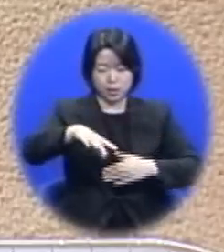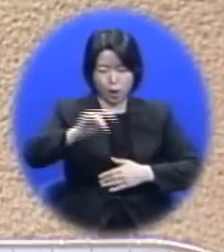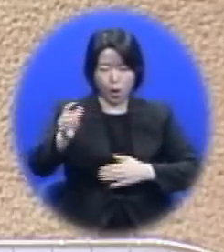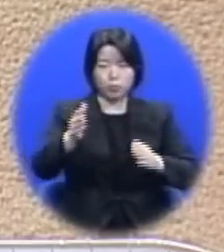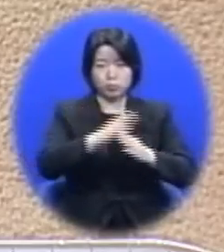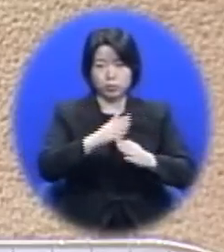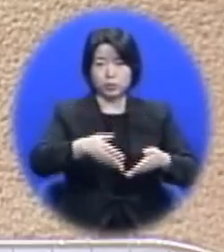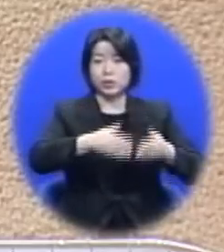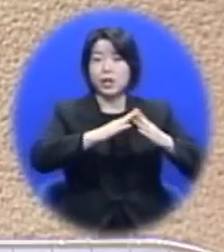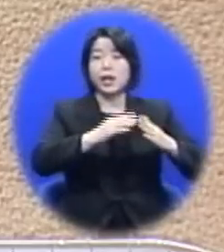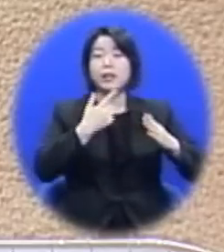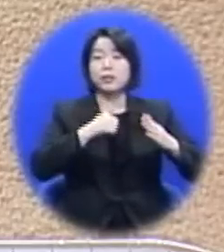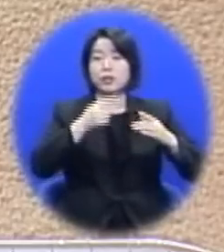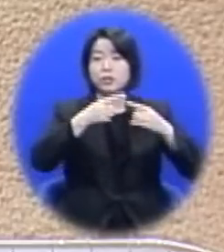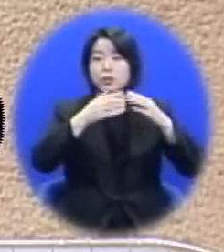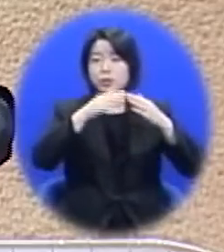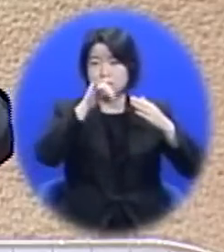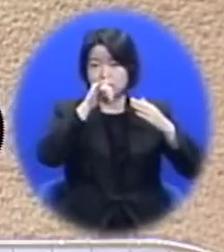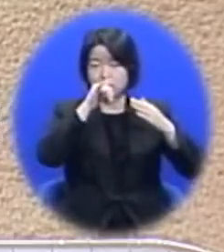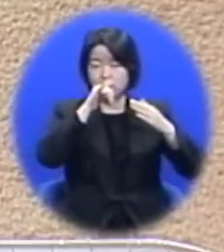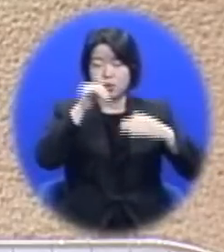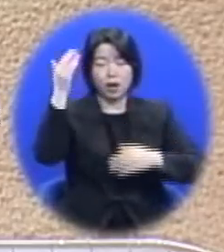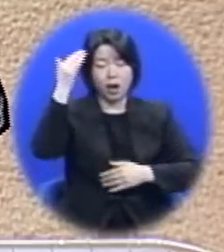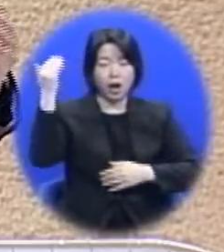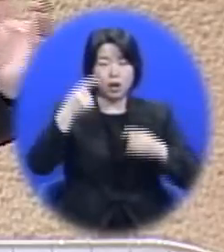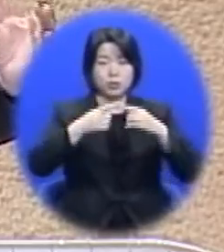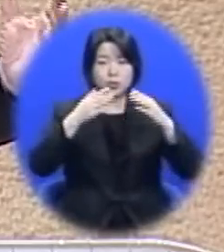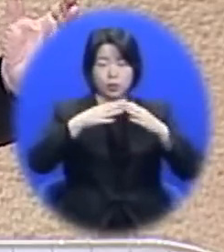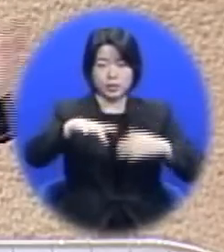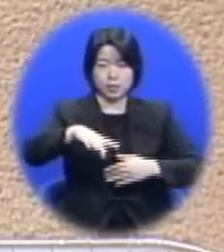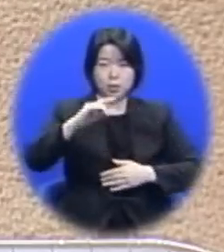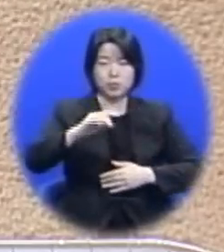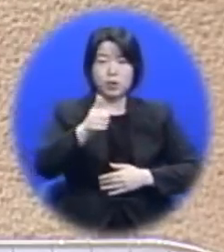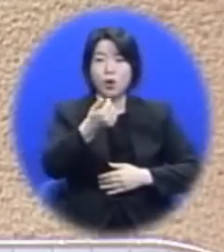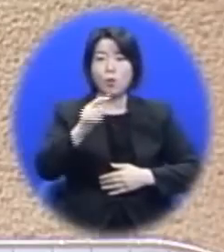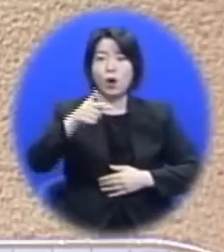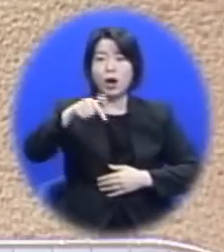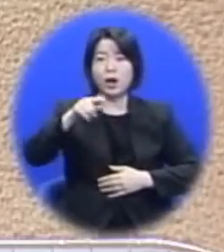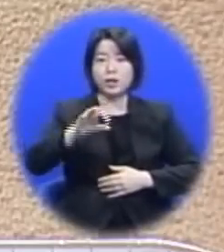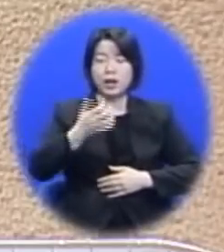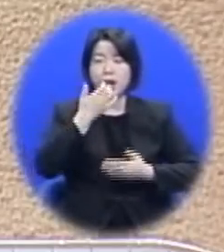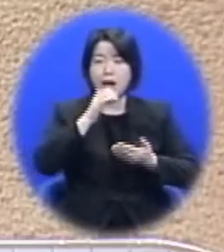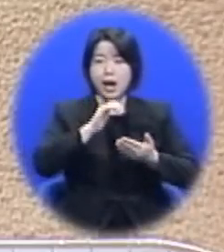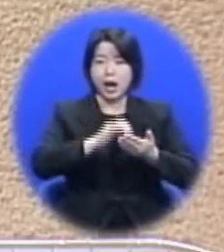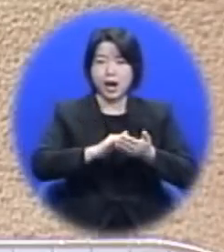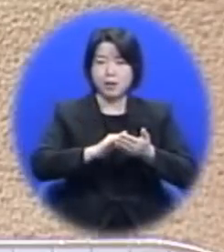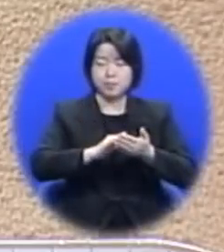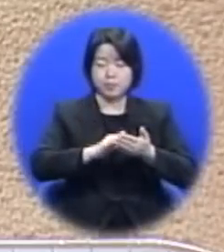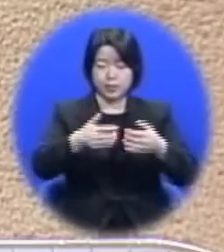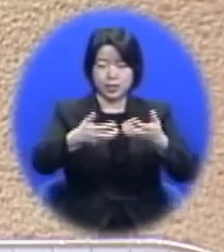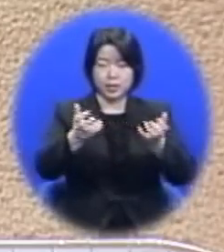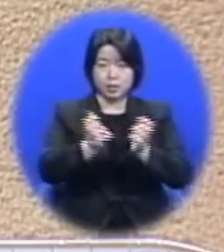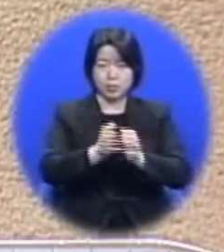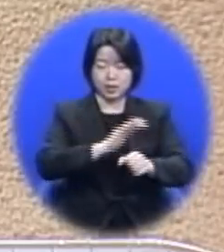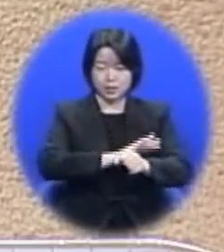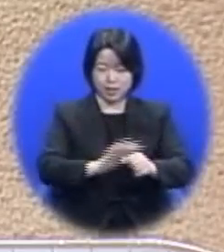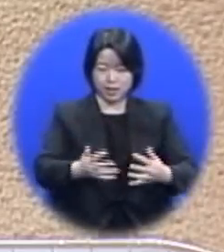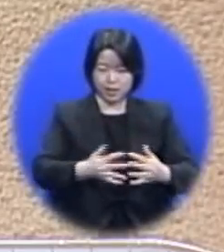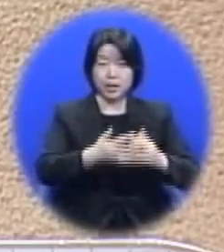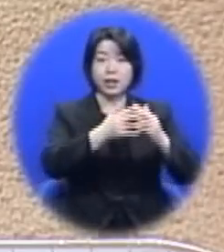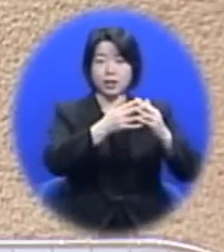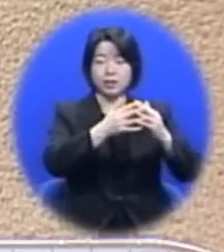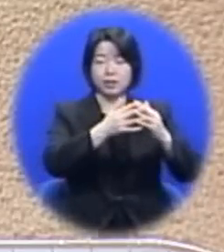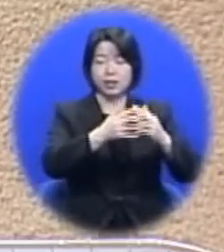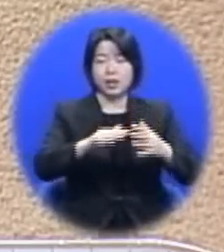있습니다. 한국교회 최초로 화강암 예배당을 잘 지은 교회입니다. 그 예배당 건축할